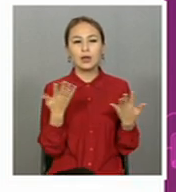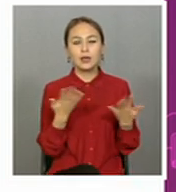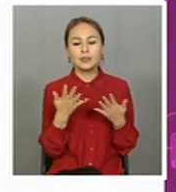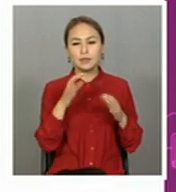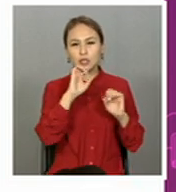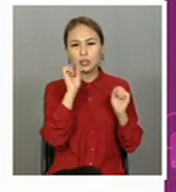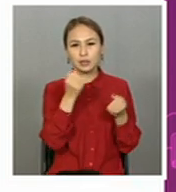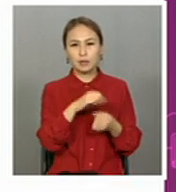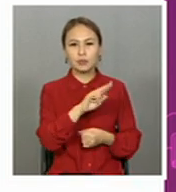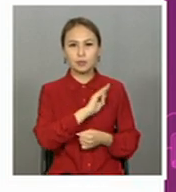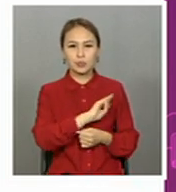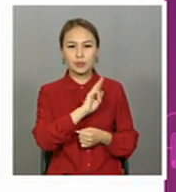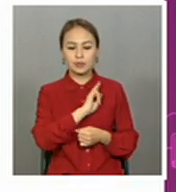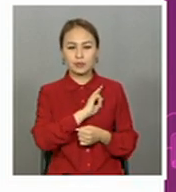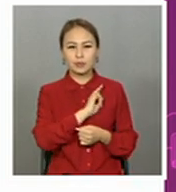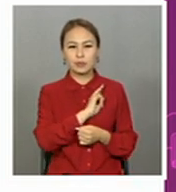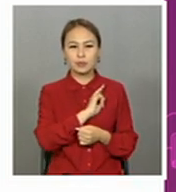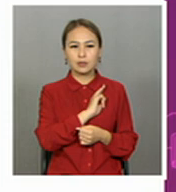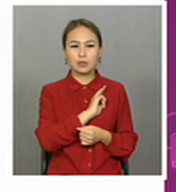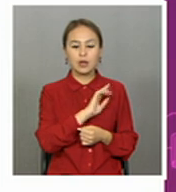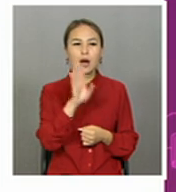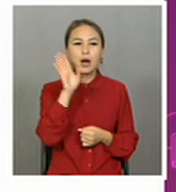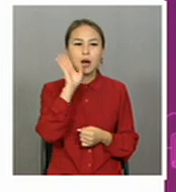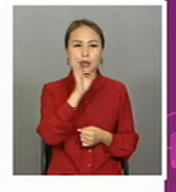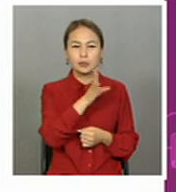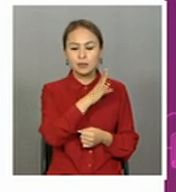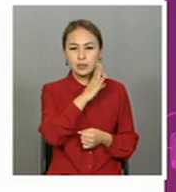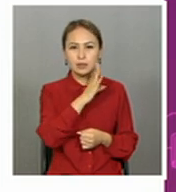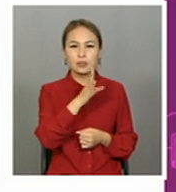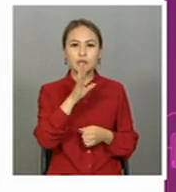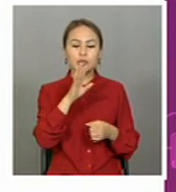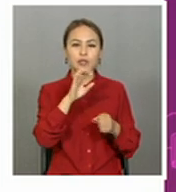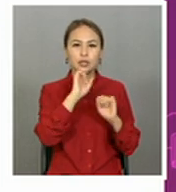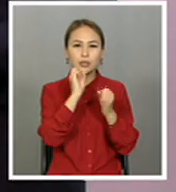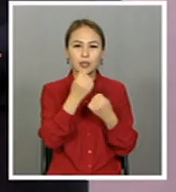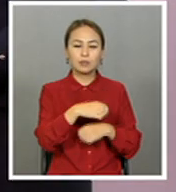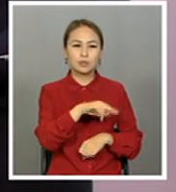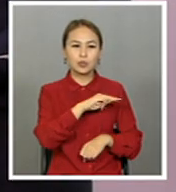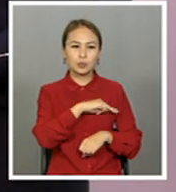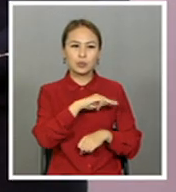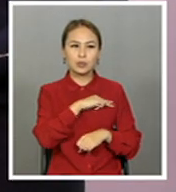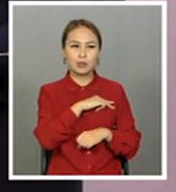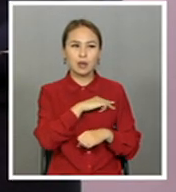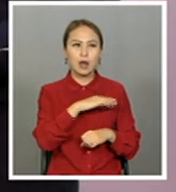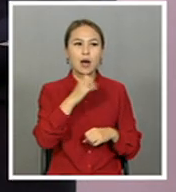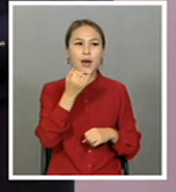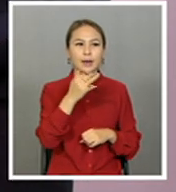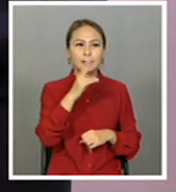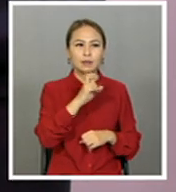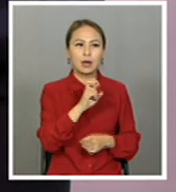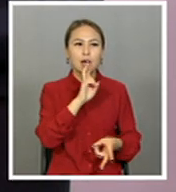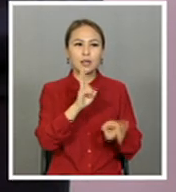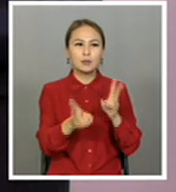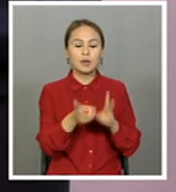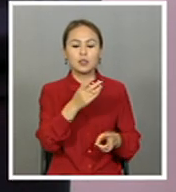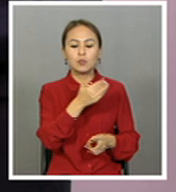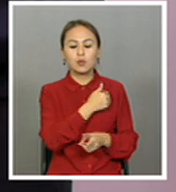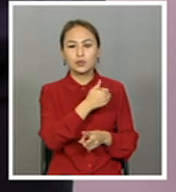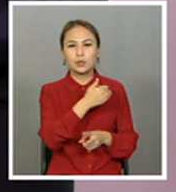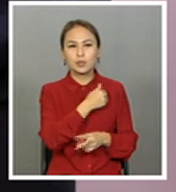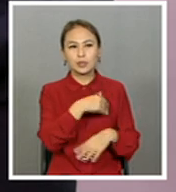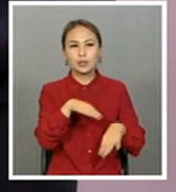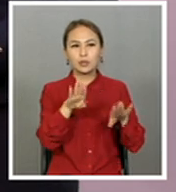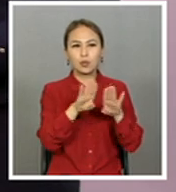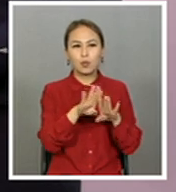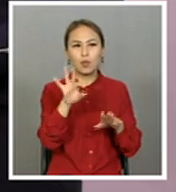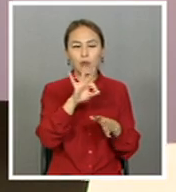жұмыс істейді? Яғни, анасы жылдам жұмыс істейді. Айна аспаз болғысы келеді, ол